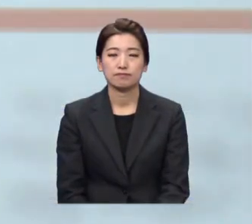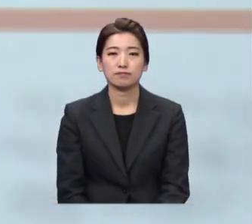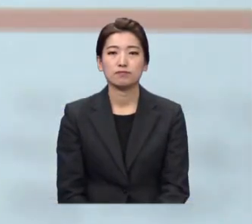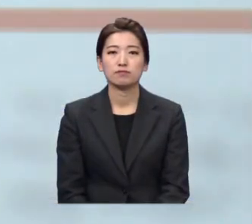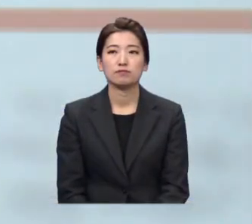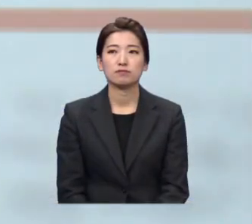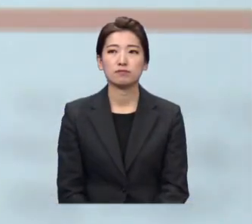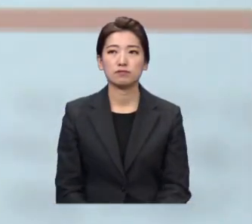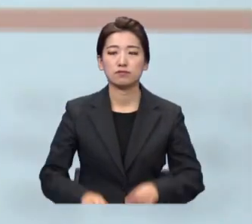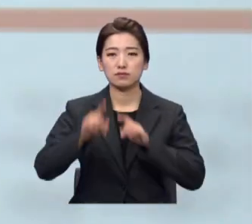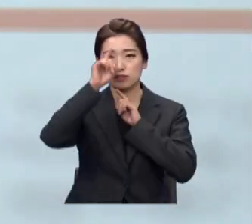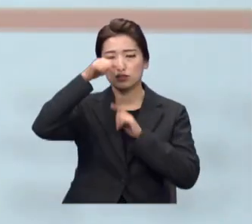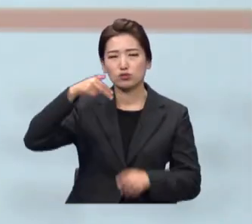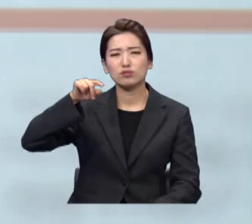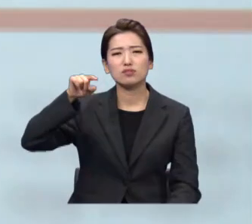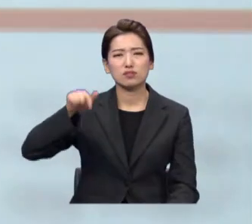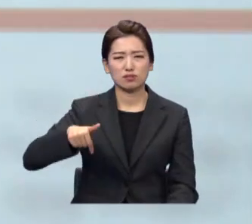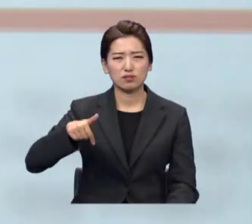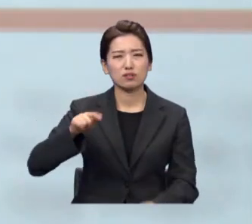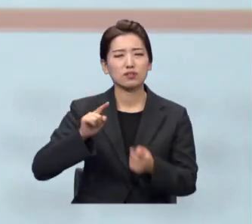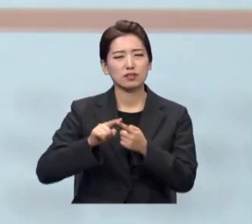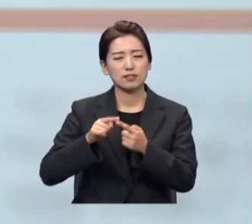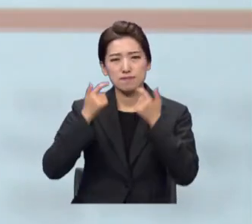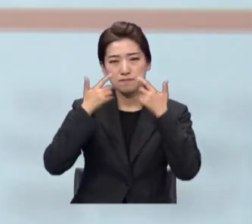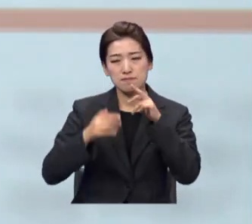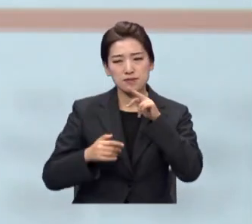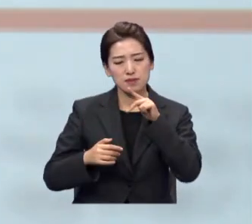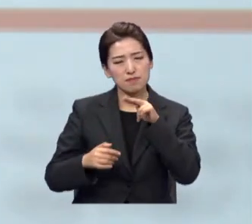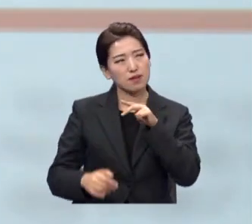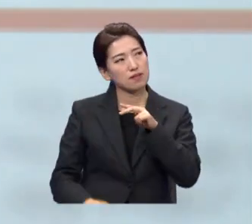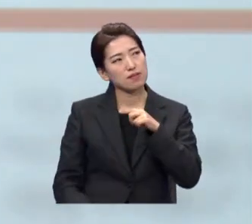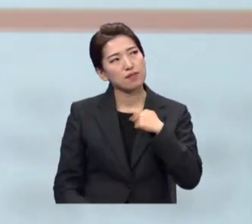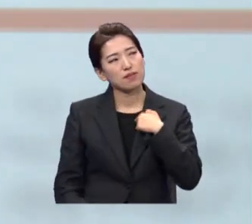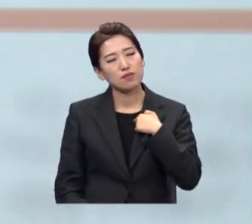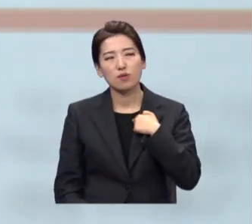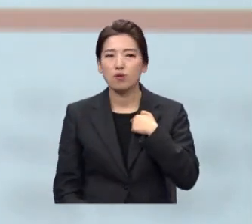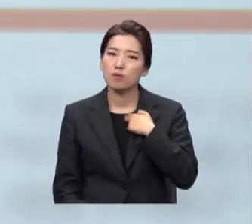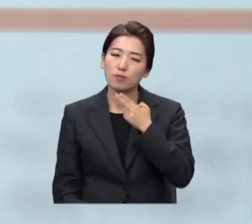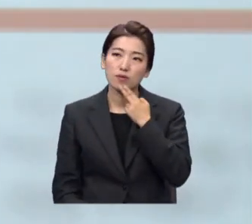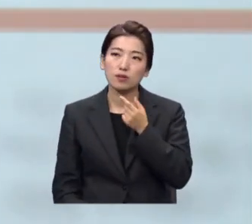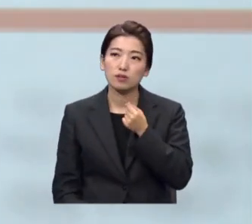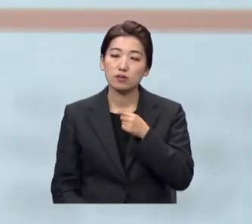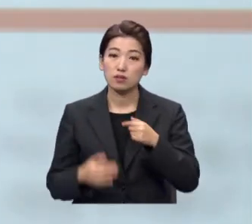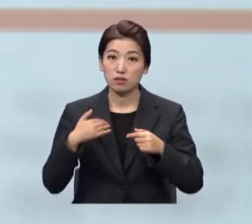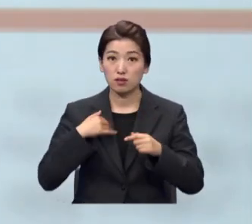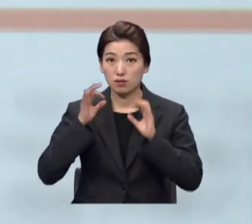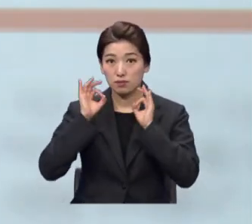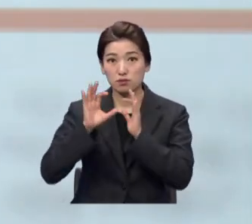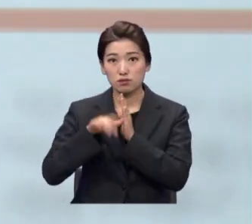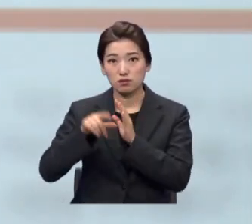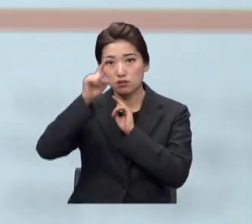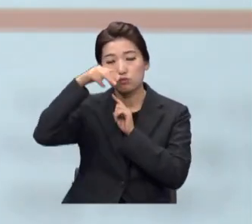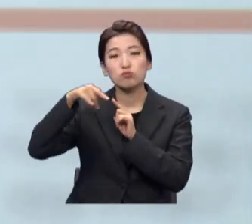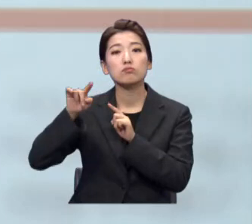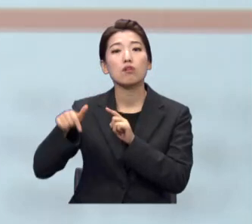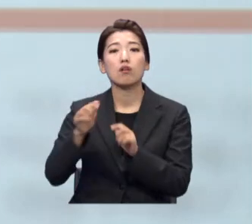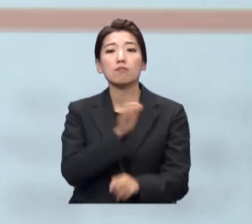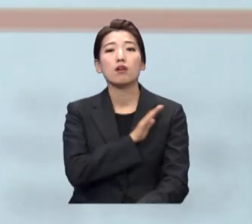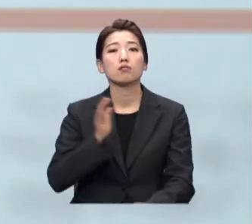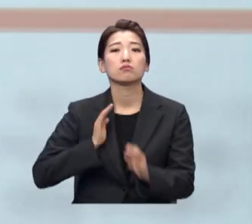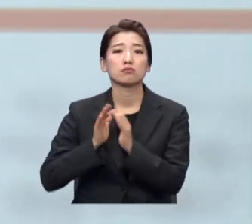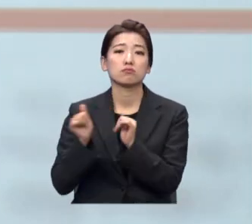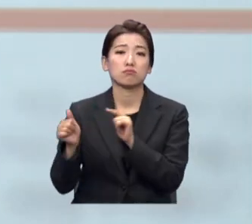비판한 적은 아직까지 없는 거 같은데네 일단 변해야 되는 건 이준석 대표다 배신의 아이콘도 이준석